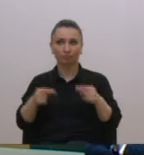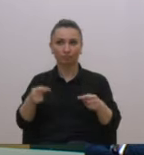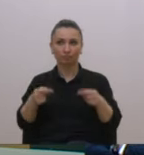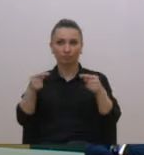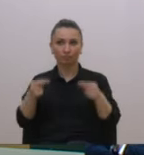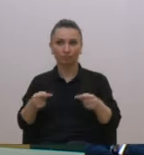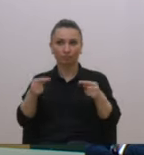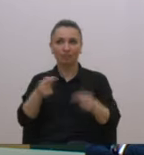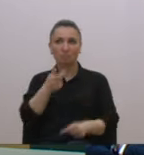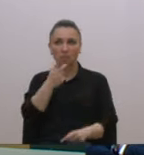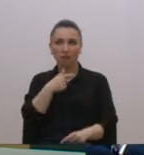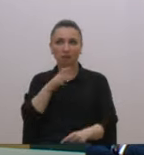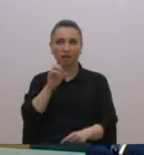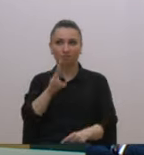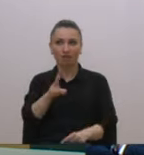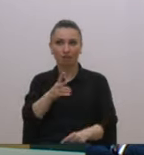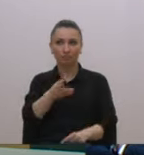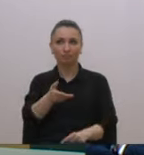ბატონო ლევან.